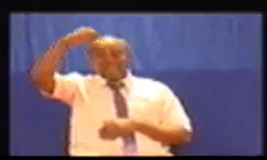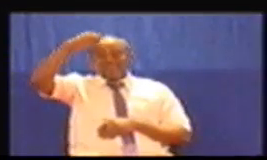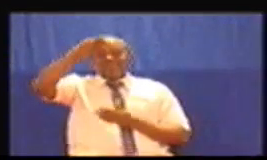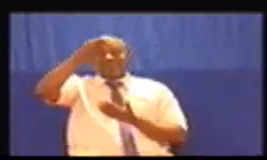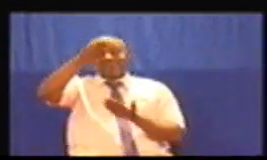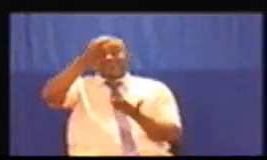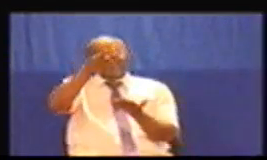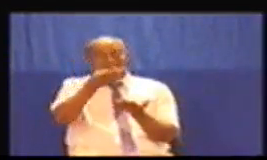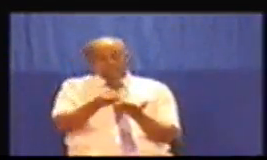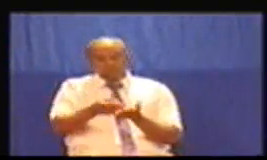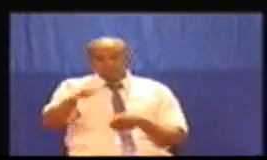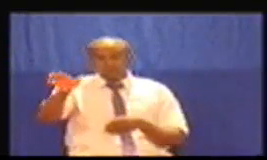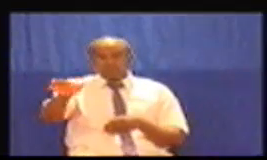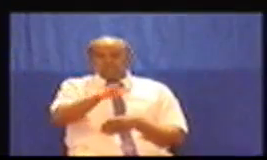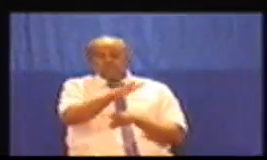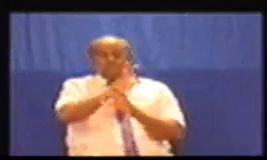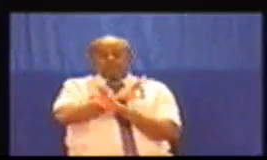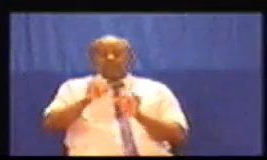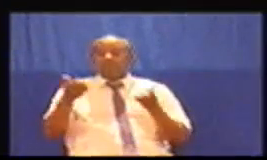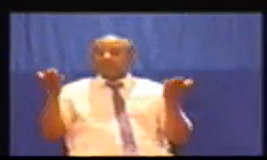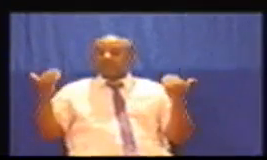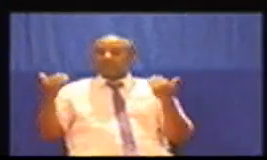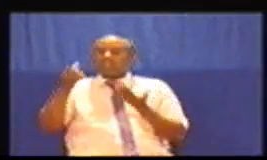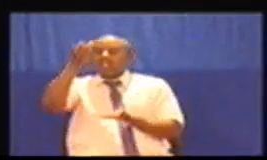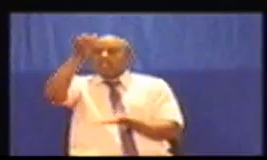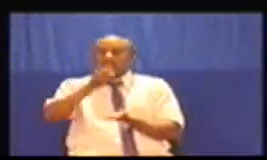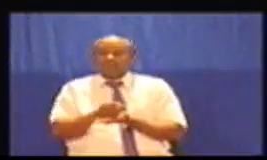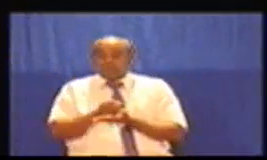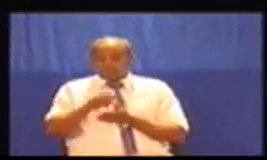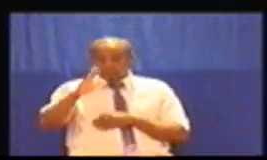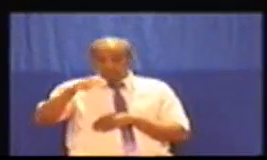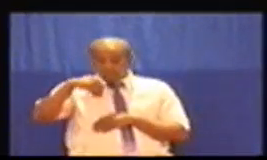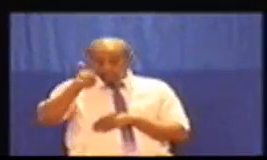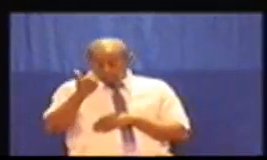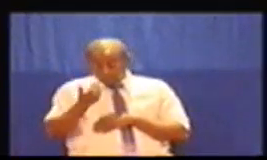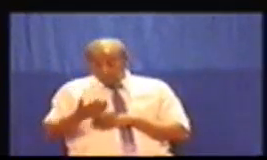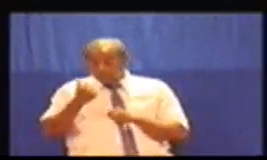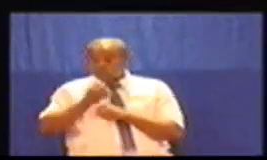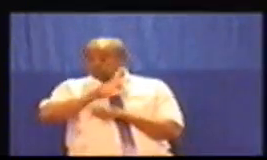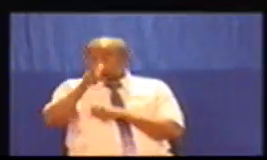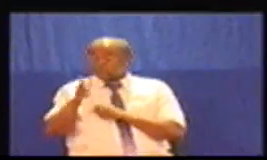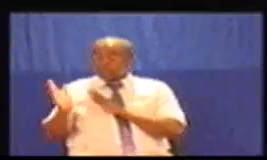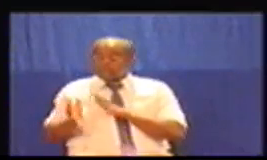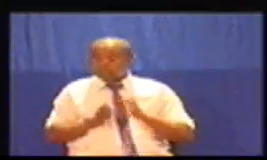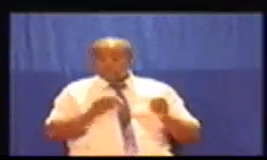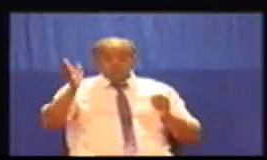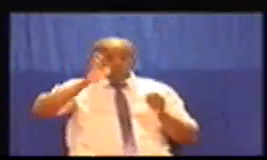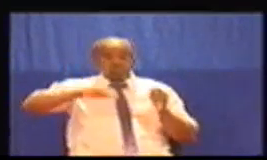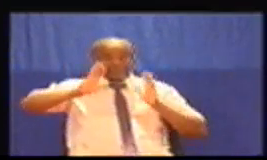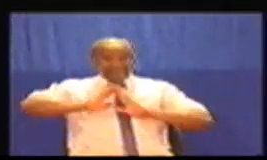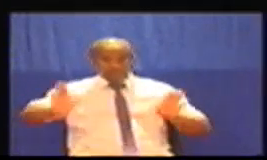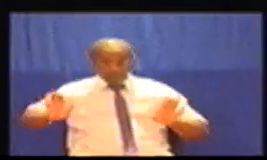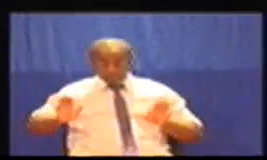na kukaa mahala pema peponi. Amina. Baada ya kuwa shughuli zilizopangwa kwa siku ya leo zote zimekamilika